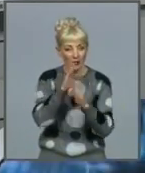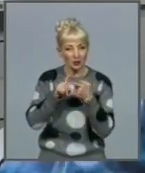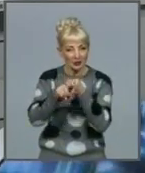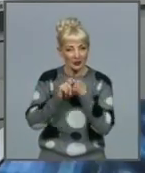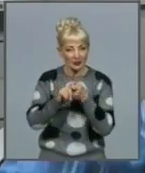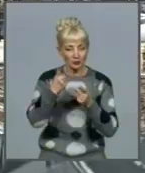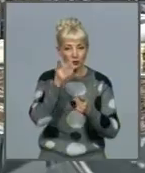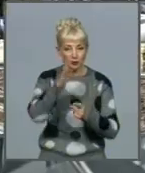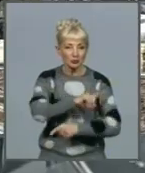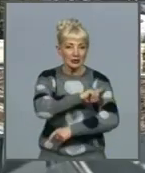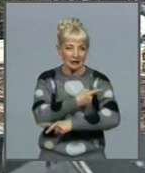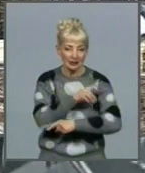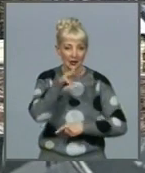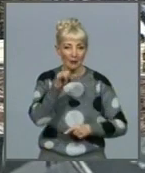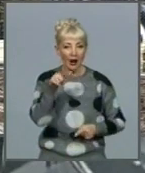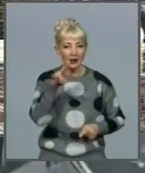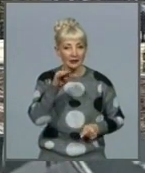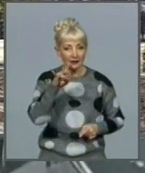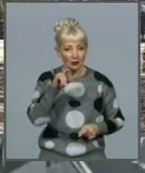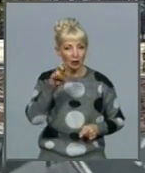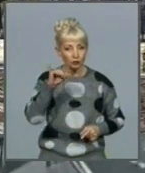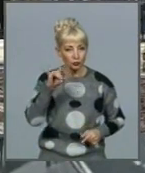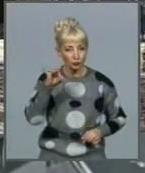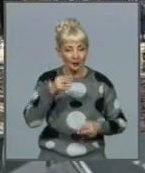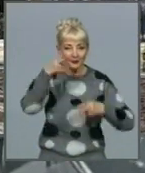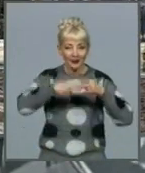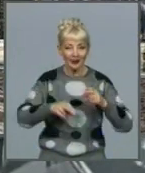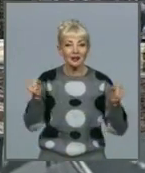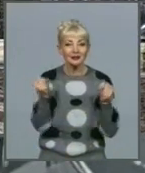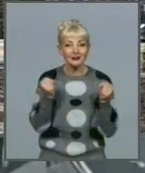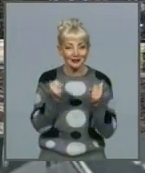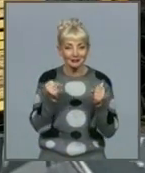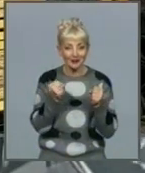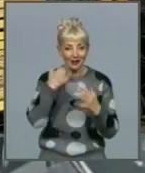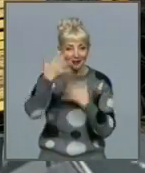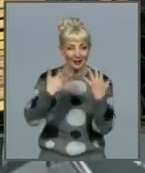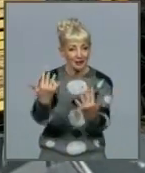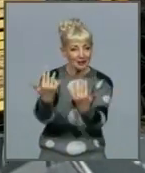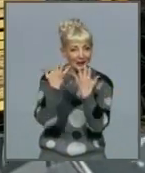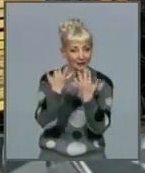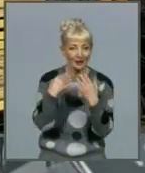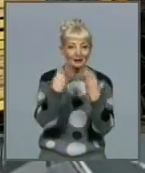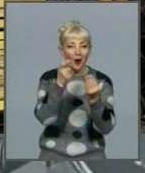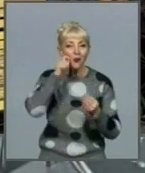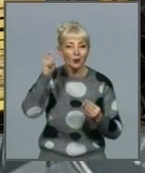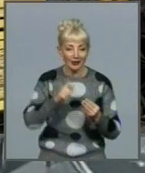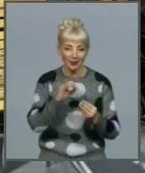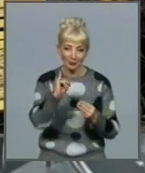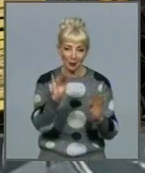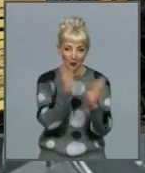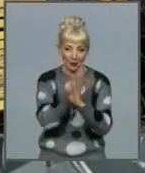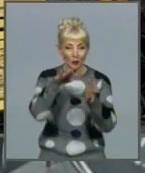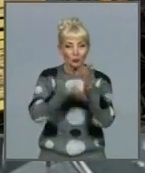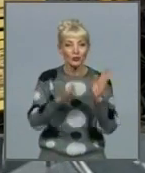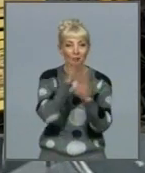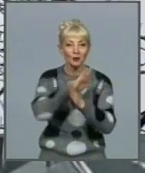бурі. Кінець зими відзначився циклоном, що приніс українцям негоду. Через погіршення погодних умов синоптики